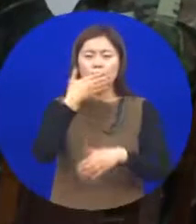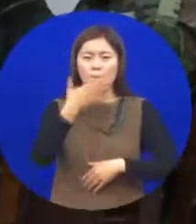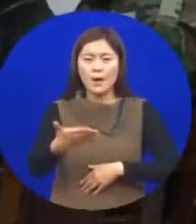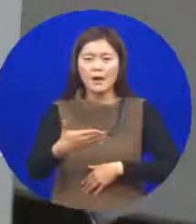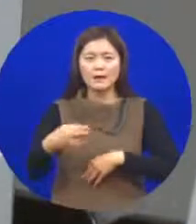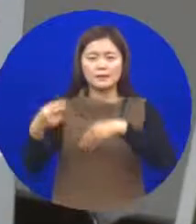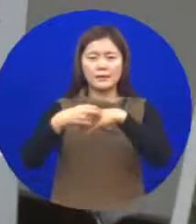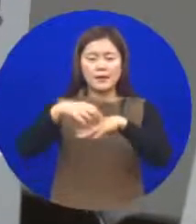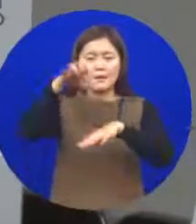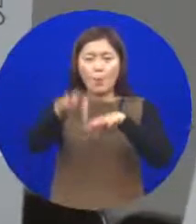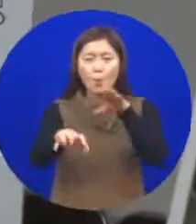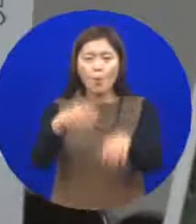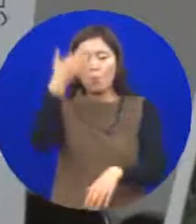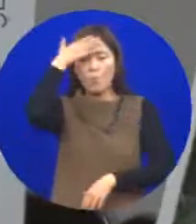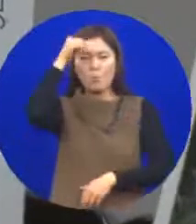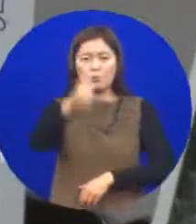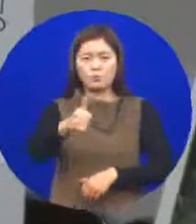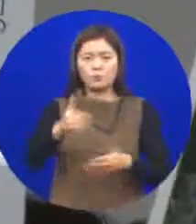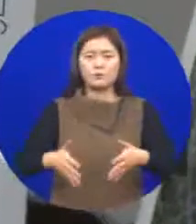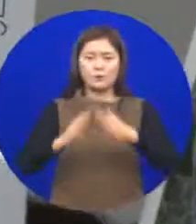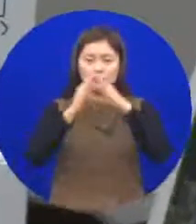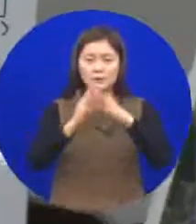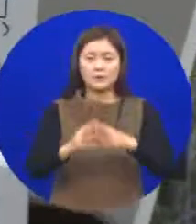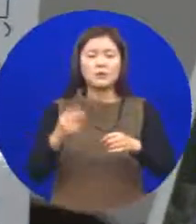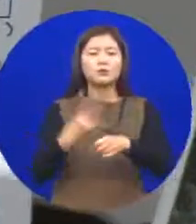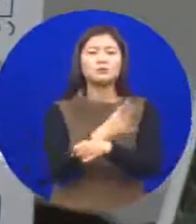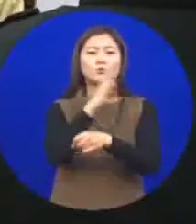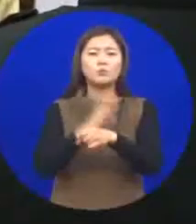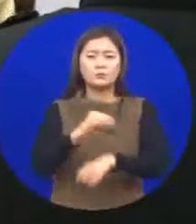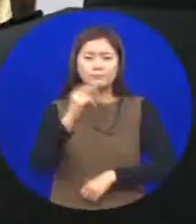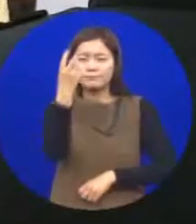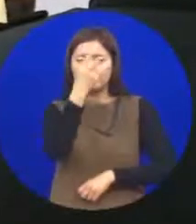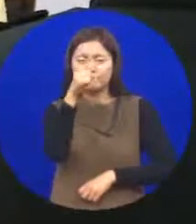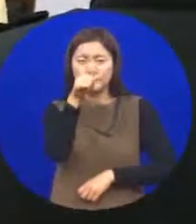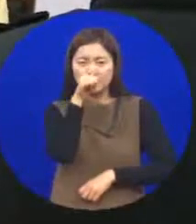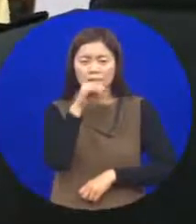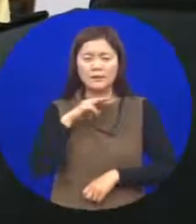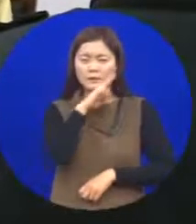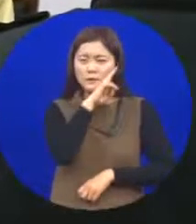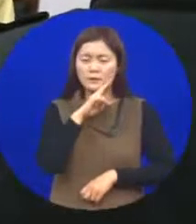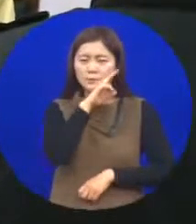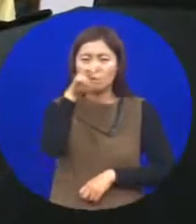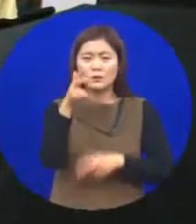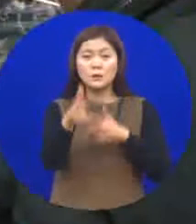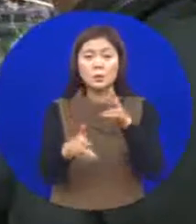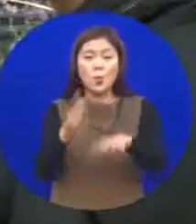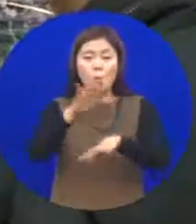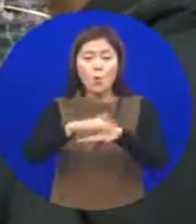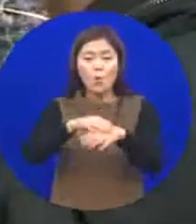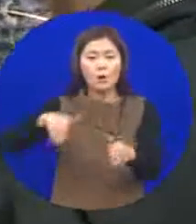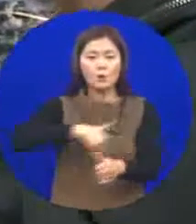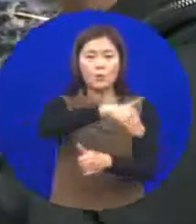9일부터 긴급 방역 대책 본부를 설치하고 24시간 비상 대기 체제에 돌입했으며 AI 의심축 발생 농가